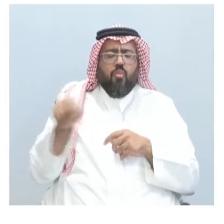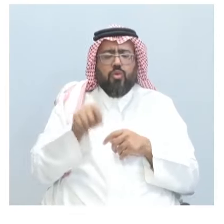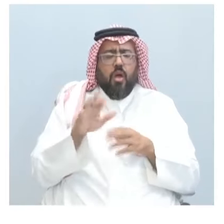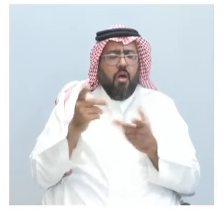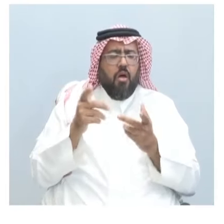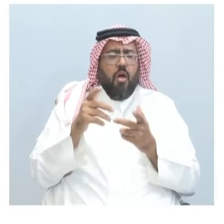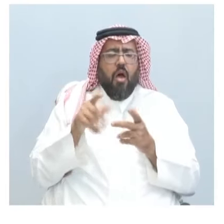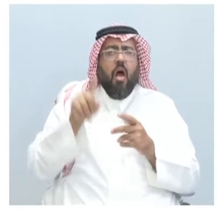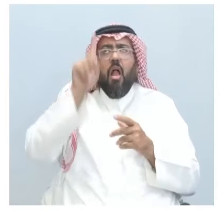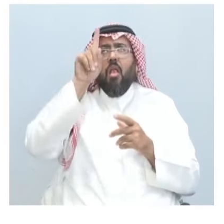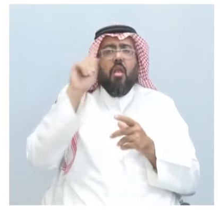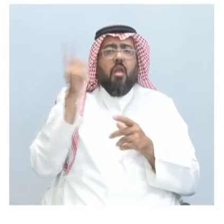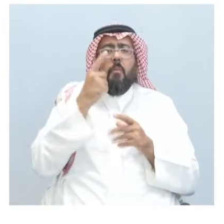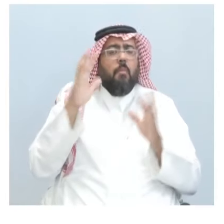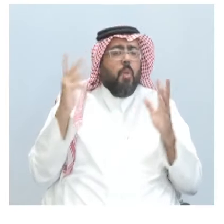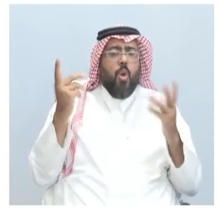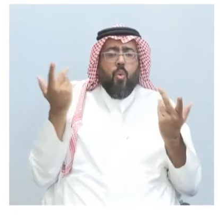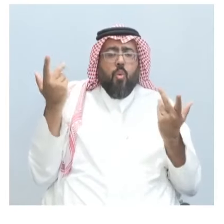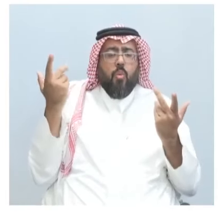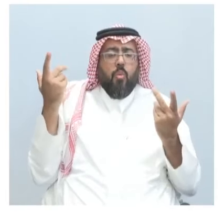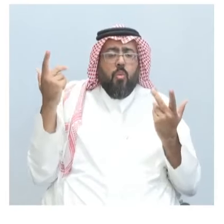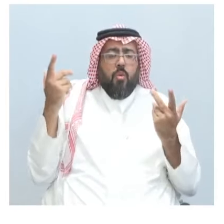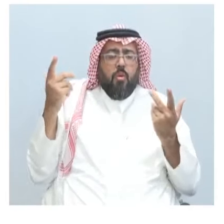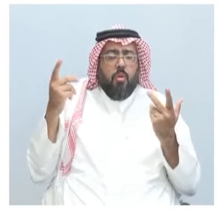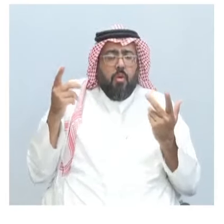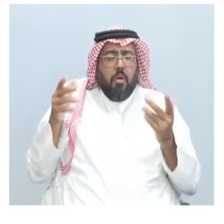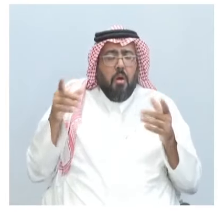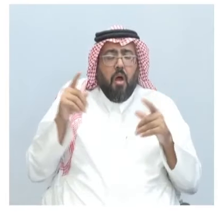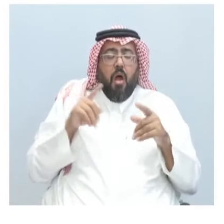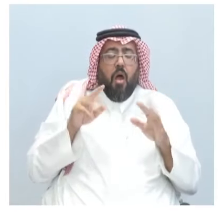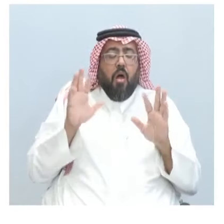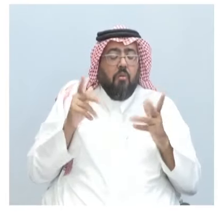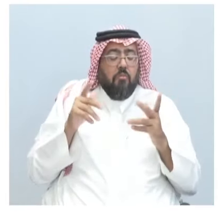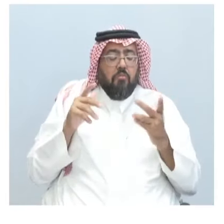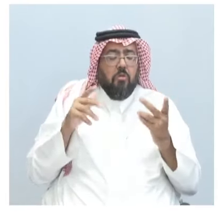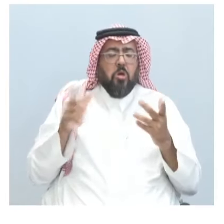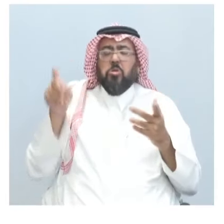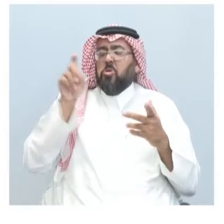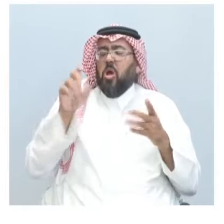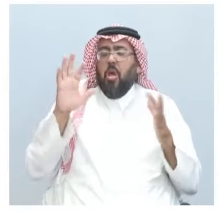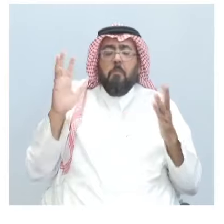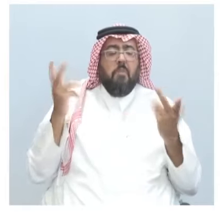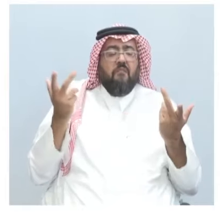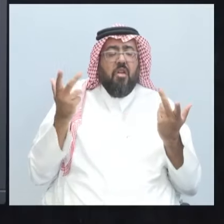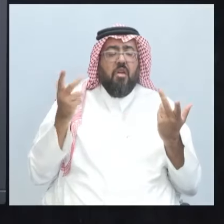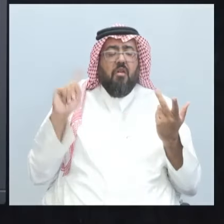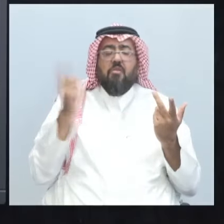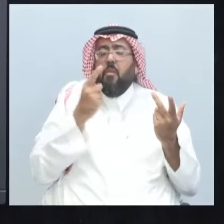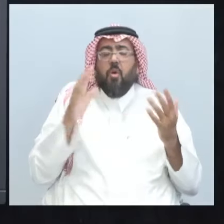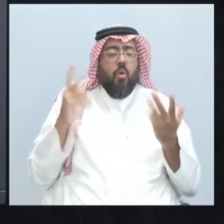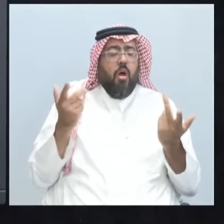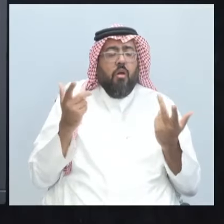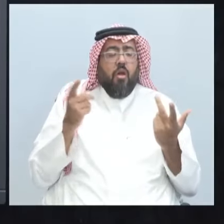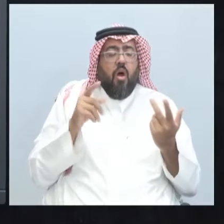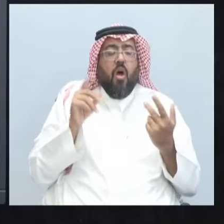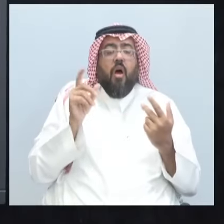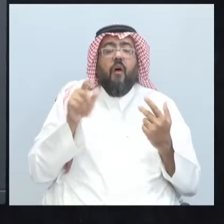انكارا منه لوجود الله سبحانه وتعالى ينكر هذا السؤال كانه ينكر من ربكما لانه كما